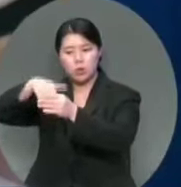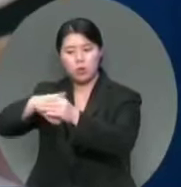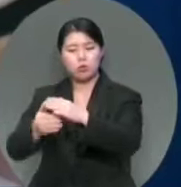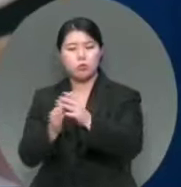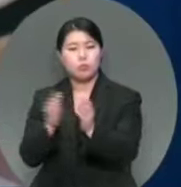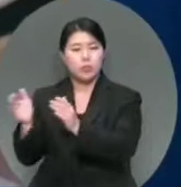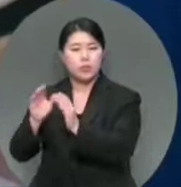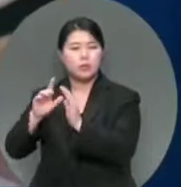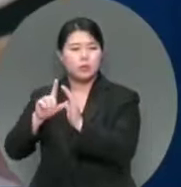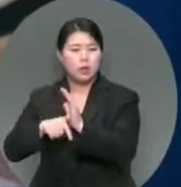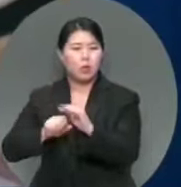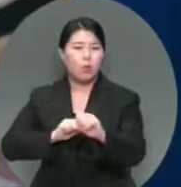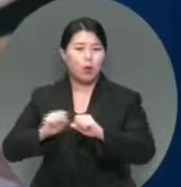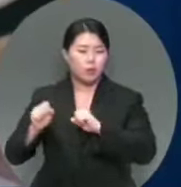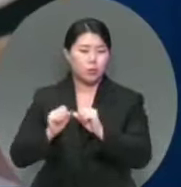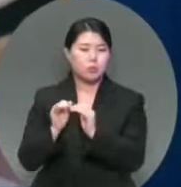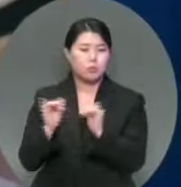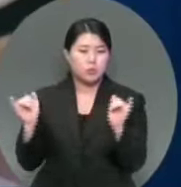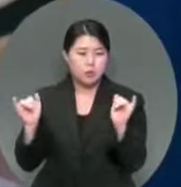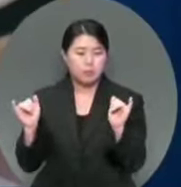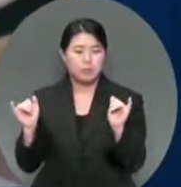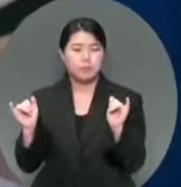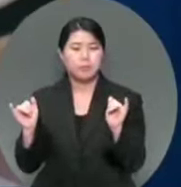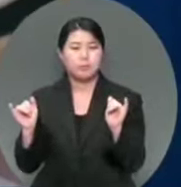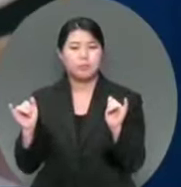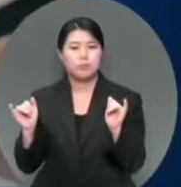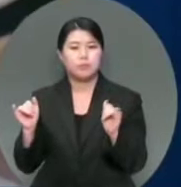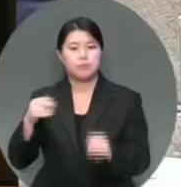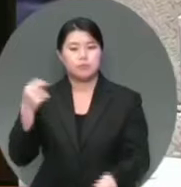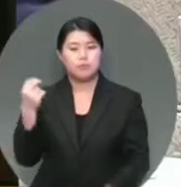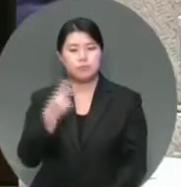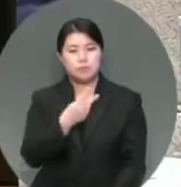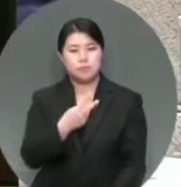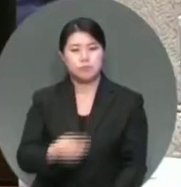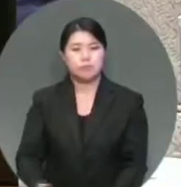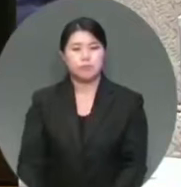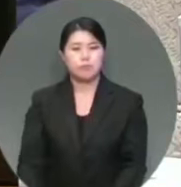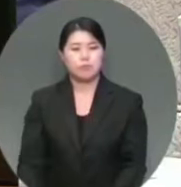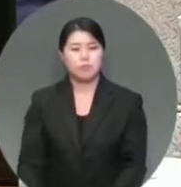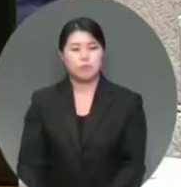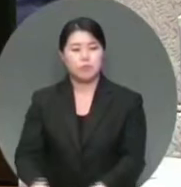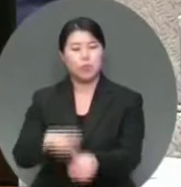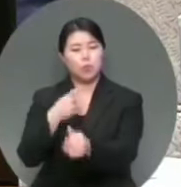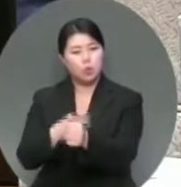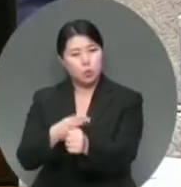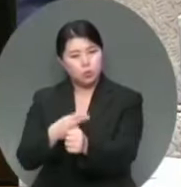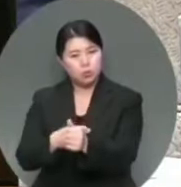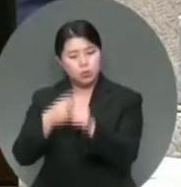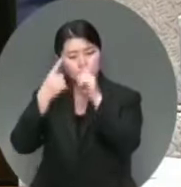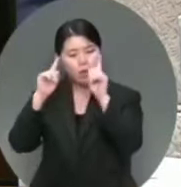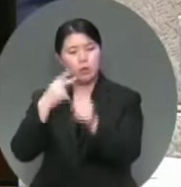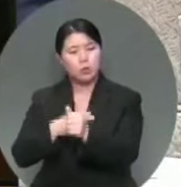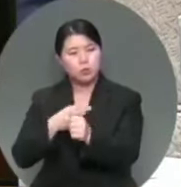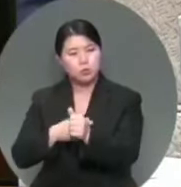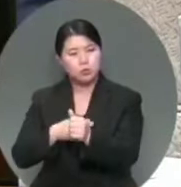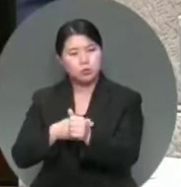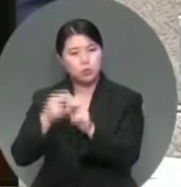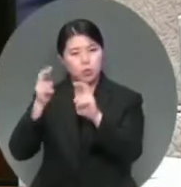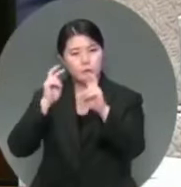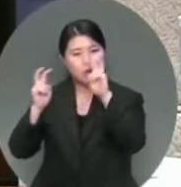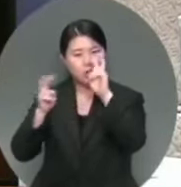그 활동했던 사람들 그리고 교수 그다음에 기업체